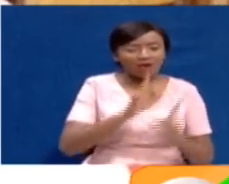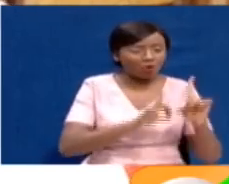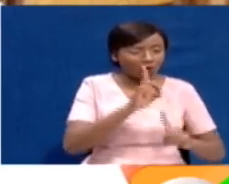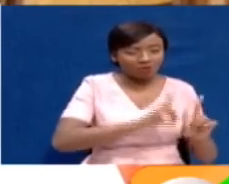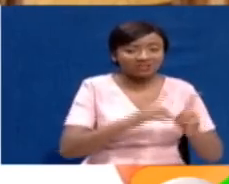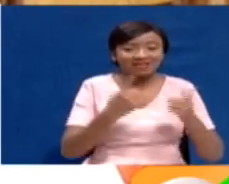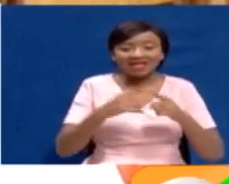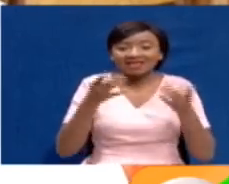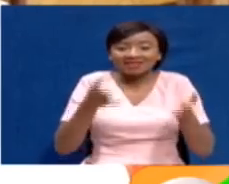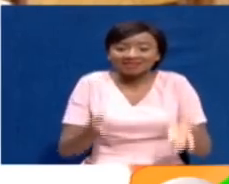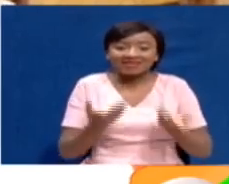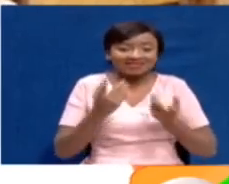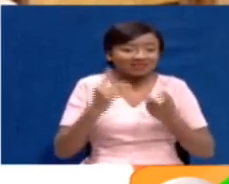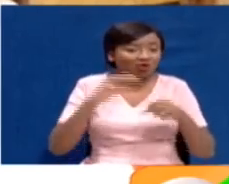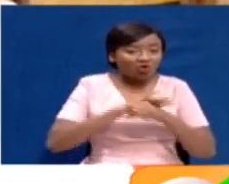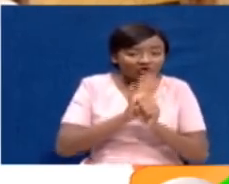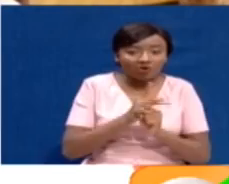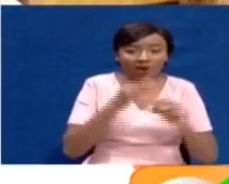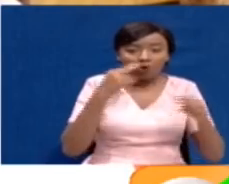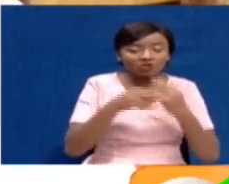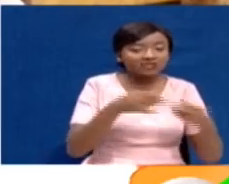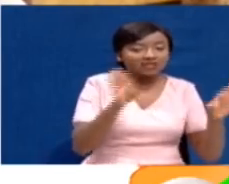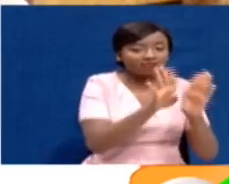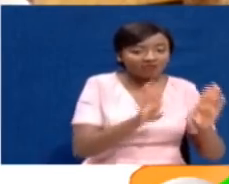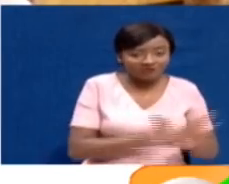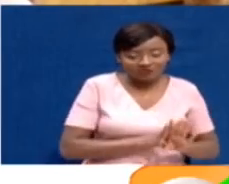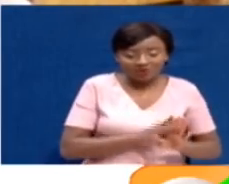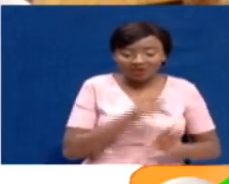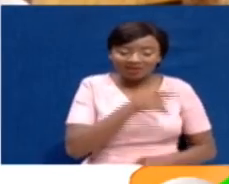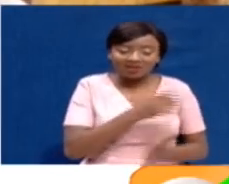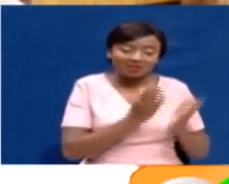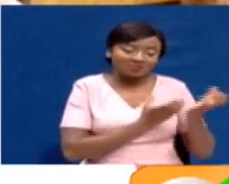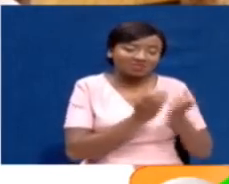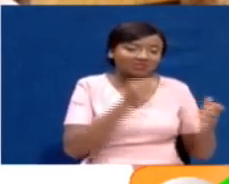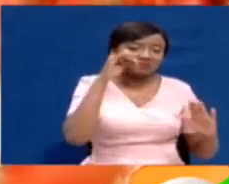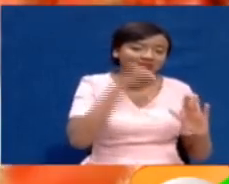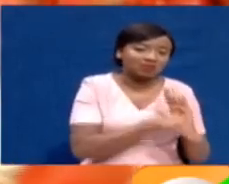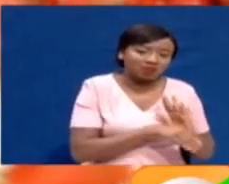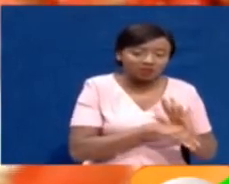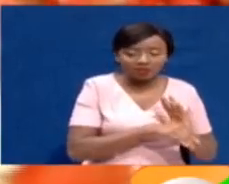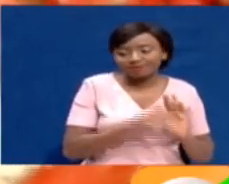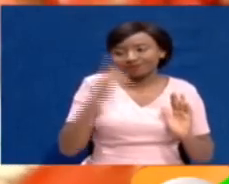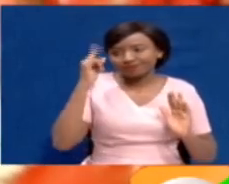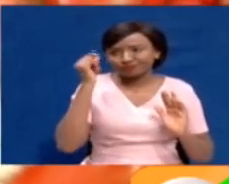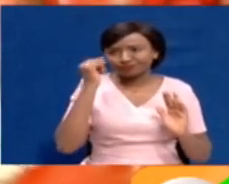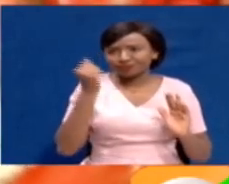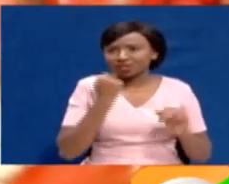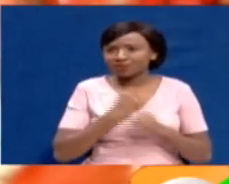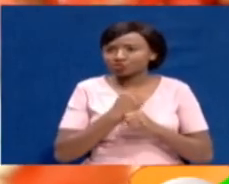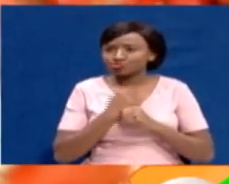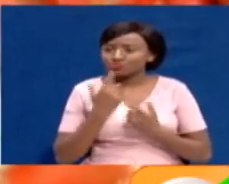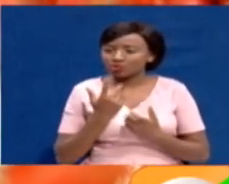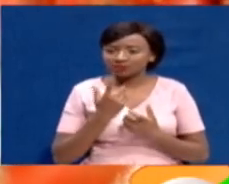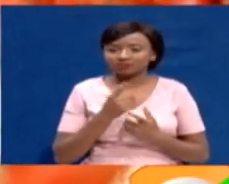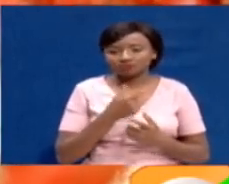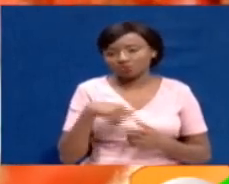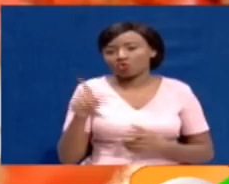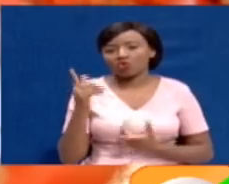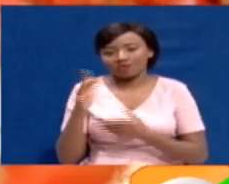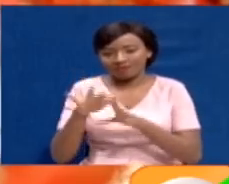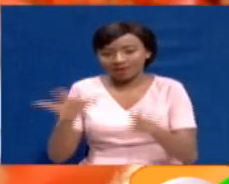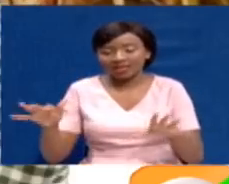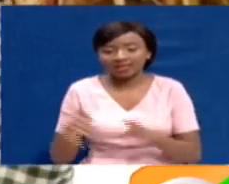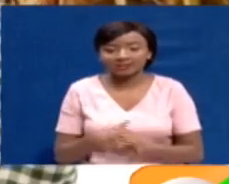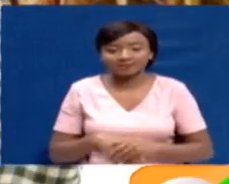vile corona ilikuja na hoteli zikafungwa, hiyo kazi yangu ikaishia hapo. Nikafikiria kitu ingine ya kufanya.